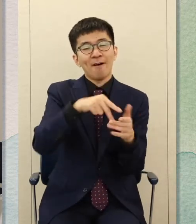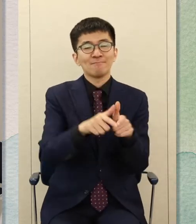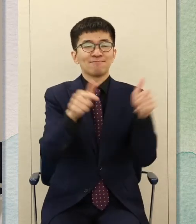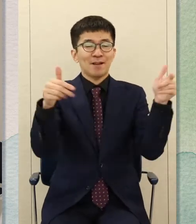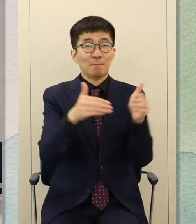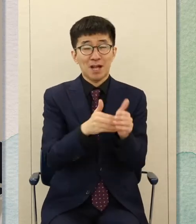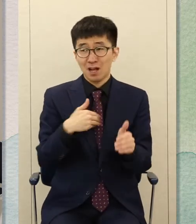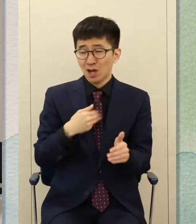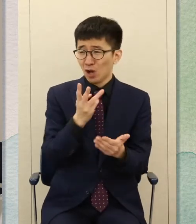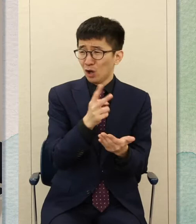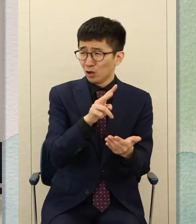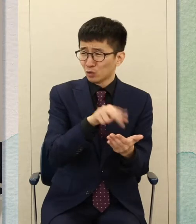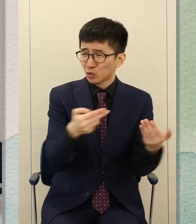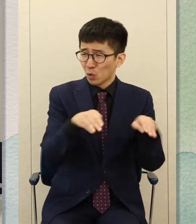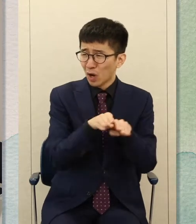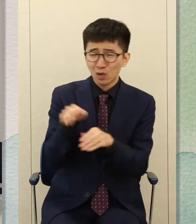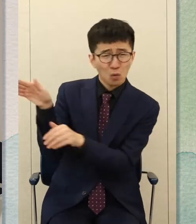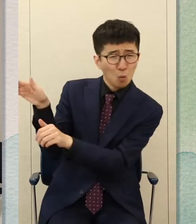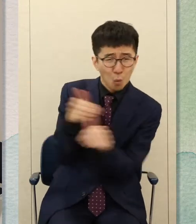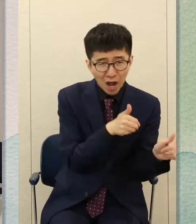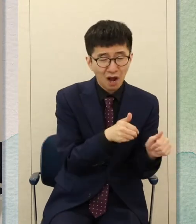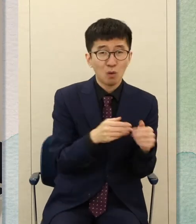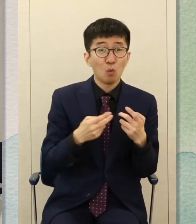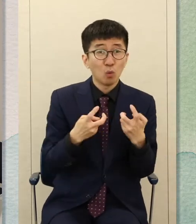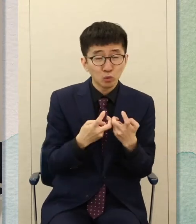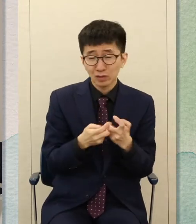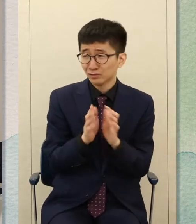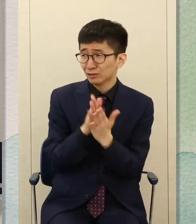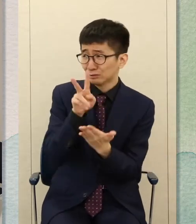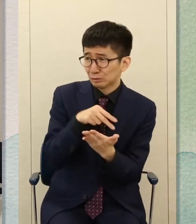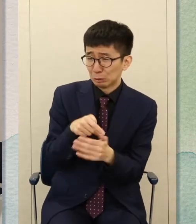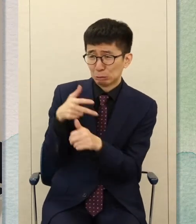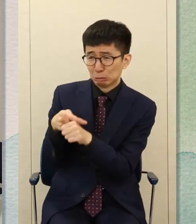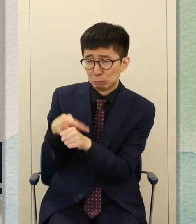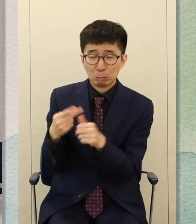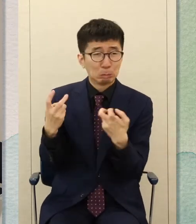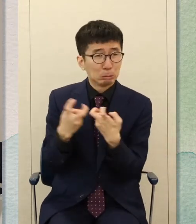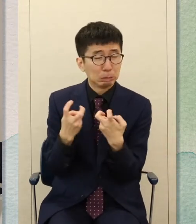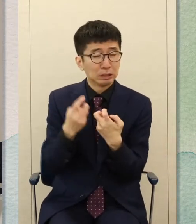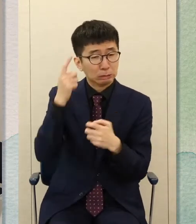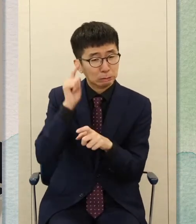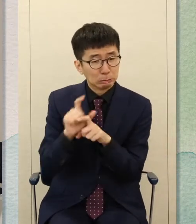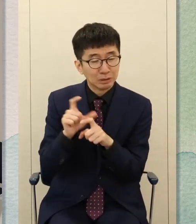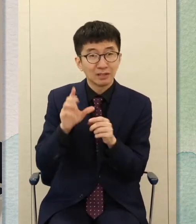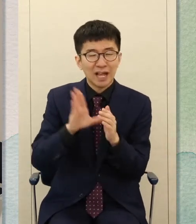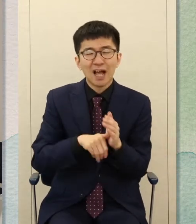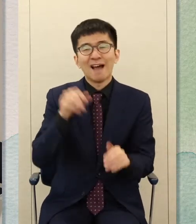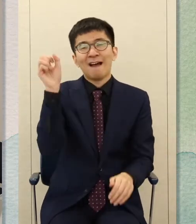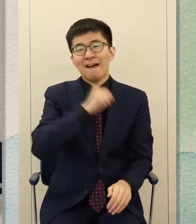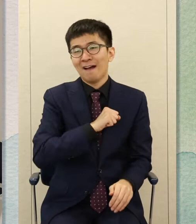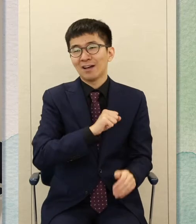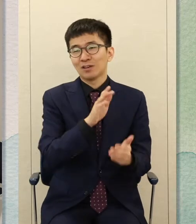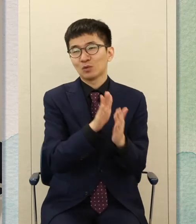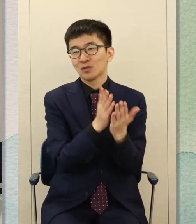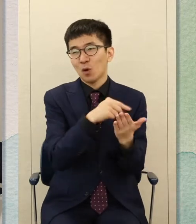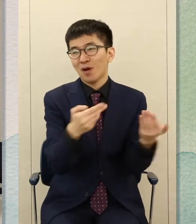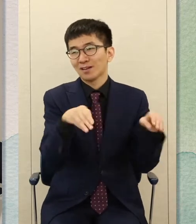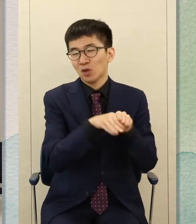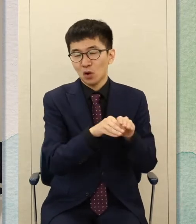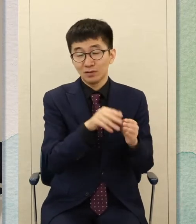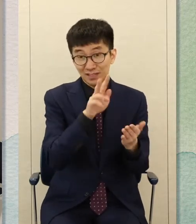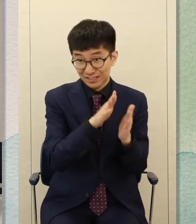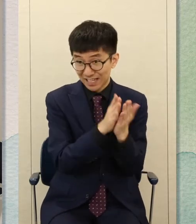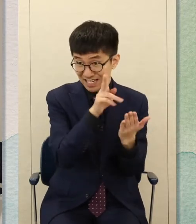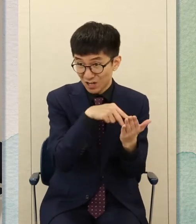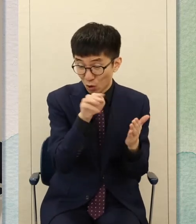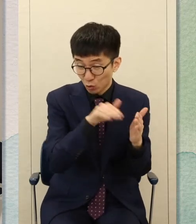오게 할까? 어떻게 하면 도서관에 와서도 지속적인 독서를 하게 할까? 그러려면 이제 도서관에서 독서 동아리를 하면 제일 좋아. 이렇게 이제